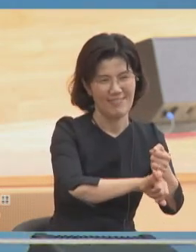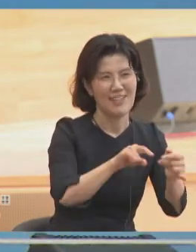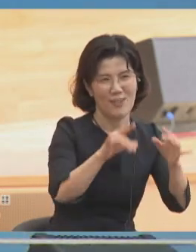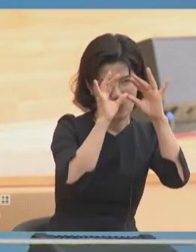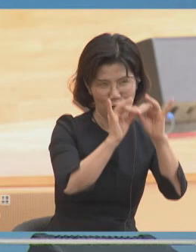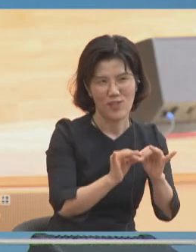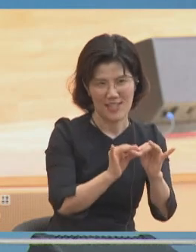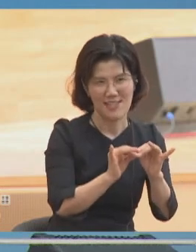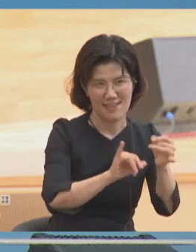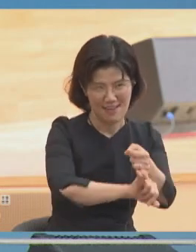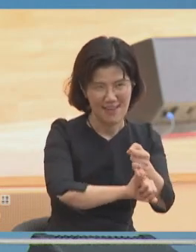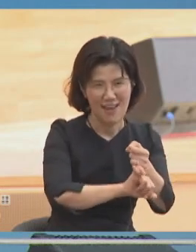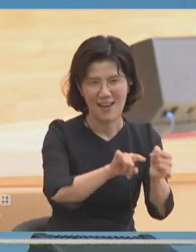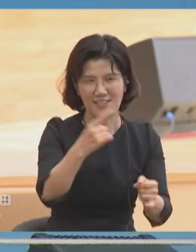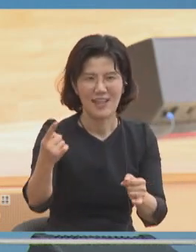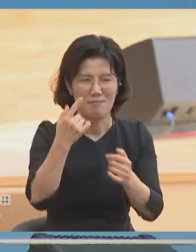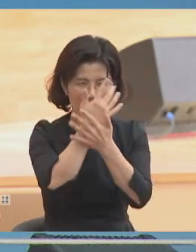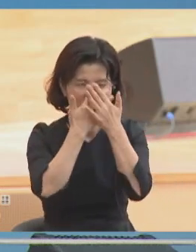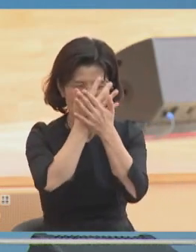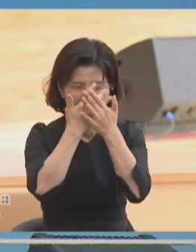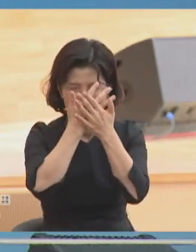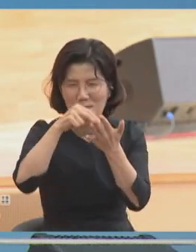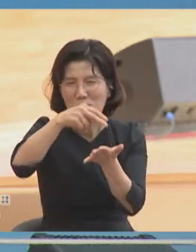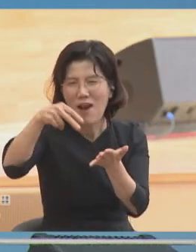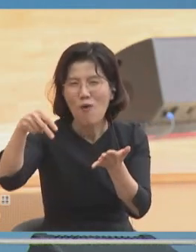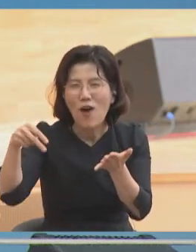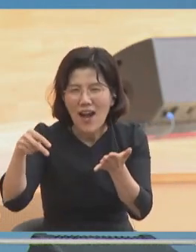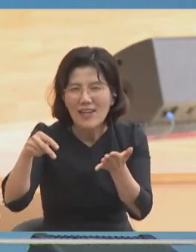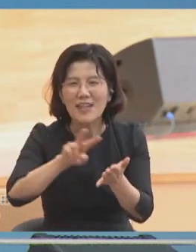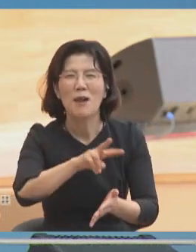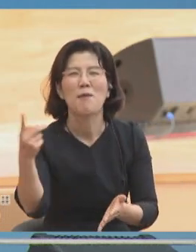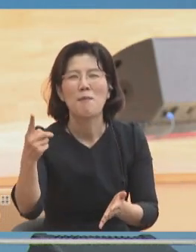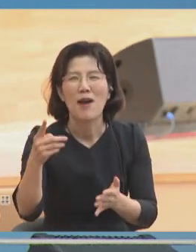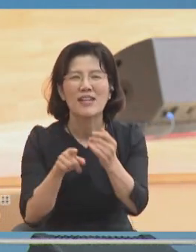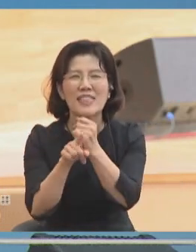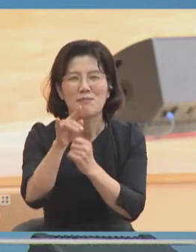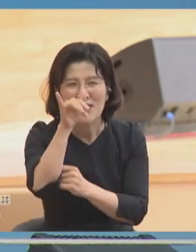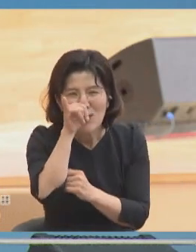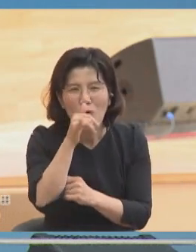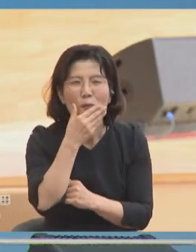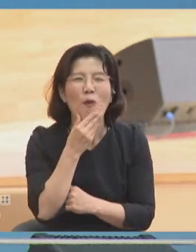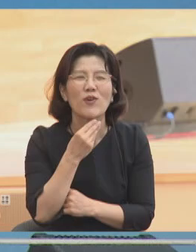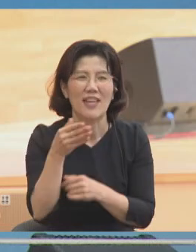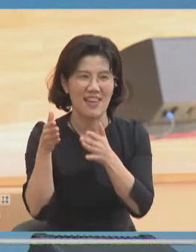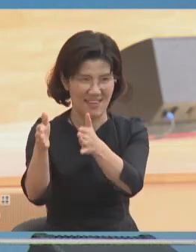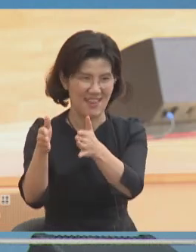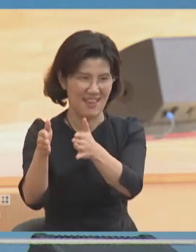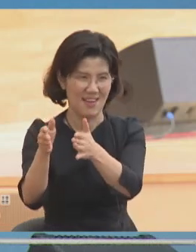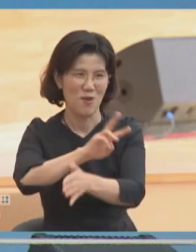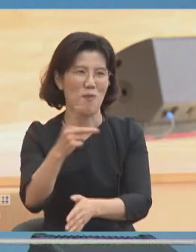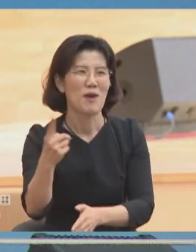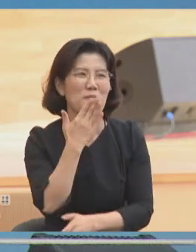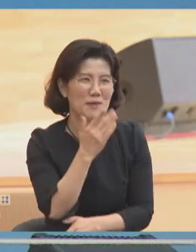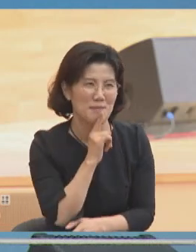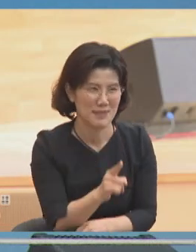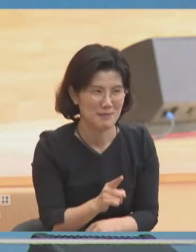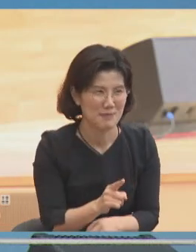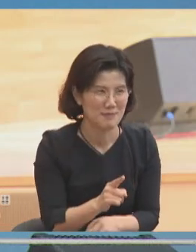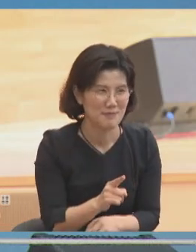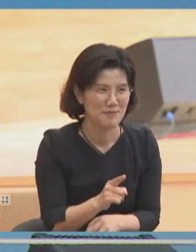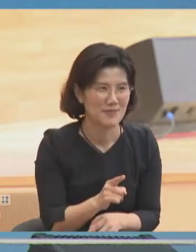하지만 불확실한 방의 길이 의미 있는 길 진정한 복된 길로 바뀔 수